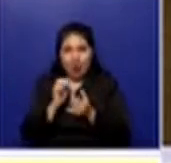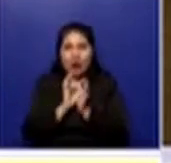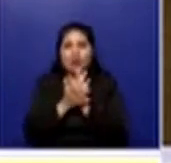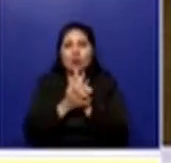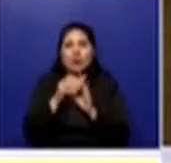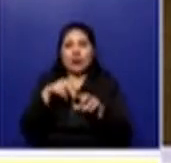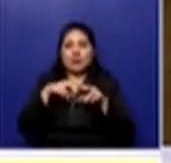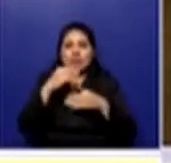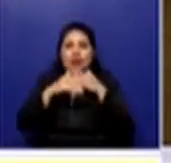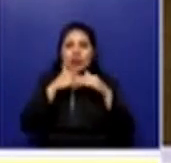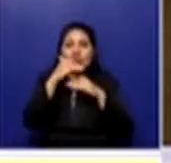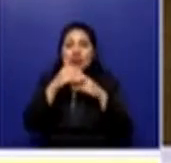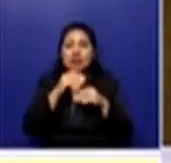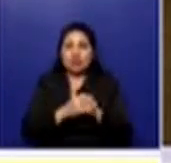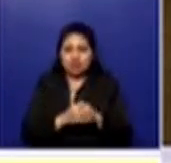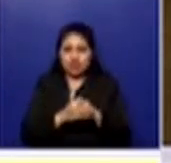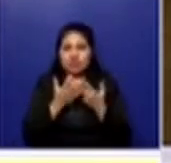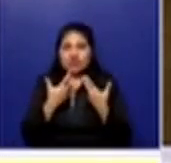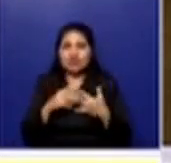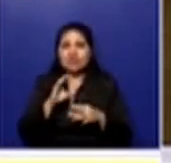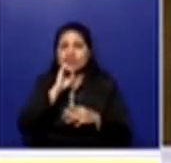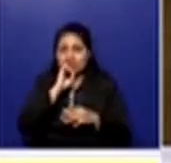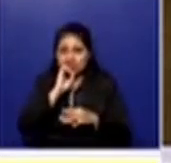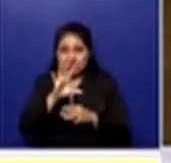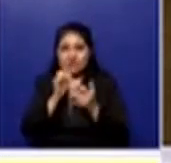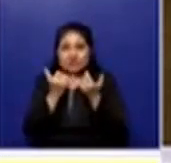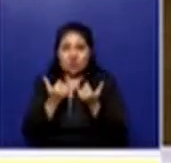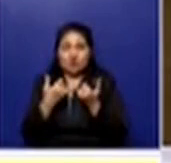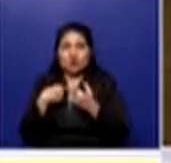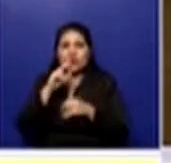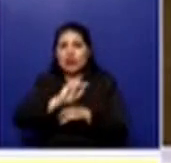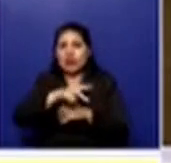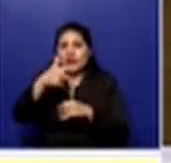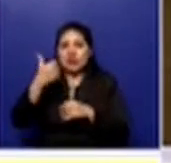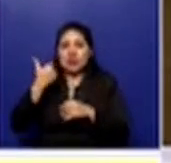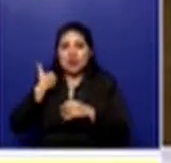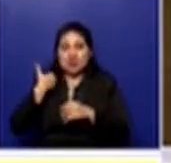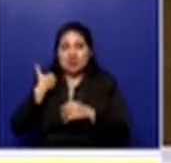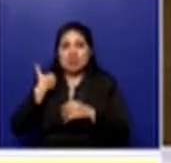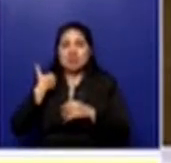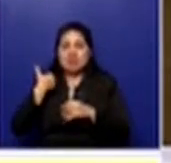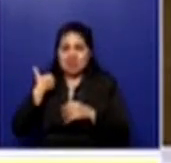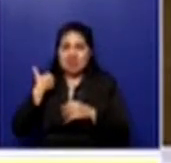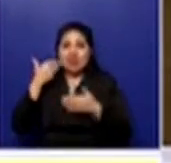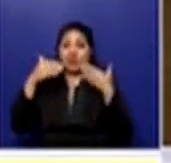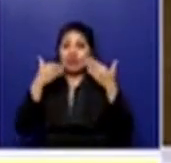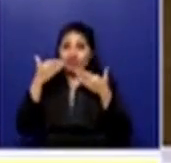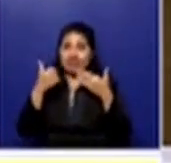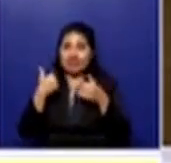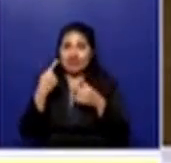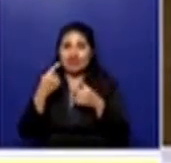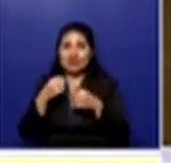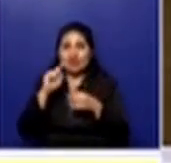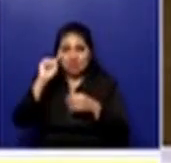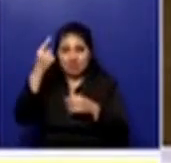ฒนาให้มากขึ้นนะคะแต่อยากถือโอกาสนี้เรียนให้ทราบว่าไทย PBS กำลังจะมีสารคดีชุดใหม่เลยค่ะชื่อว่า Pride